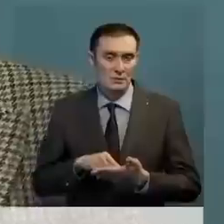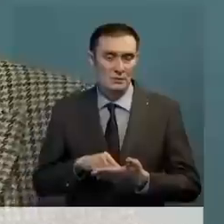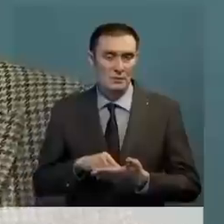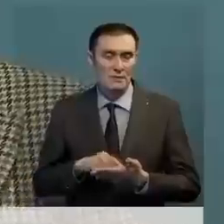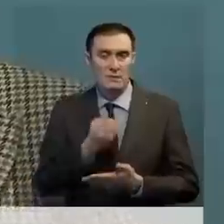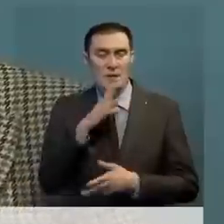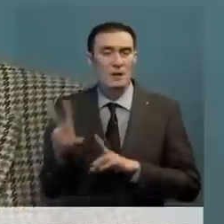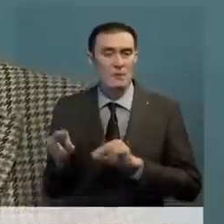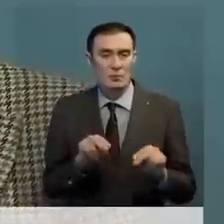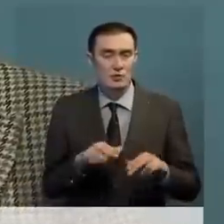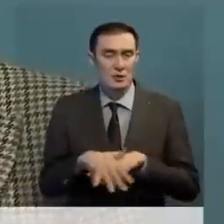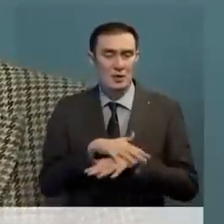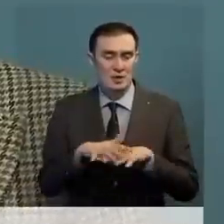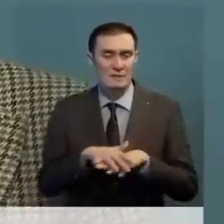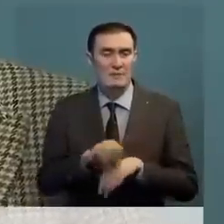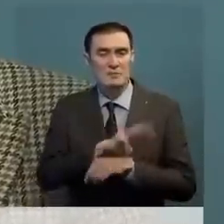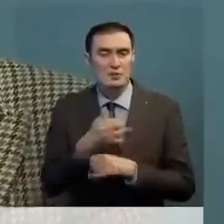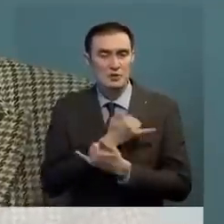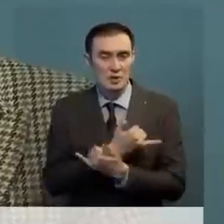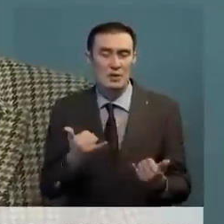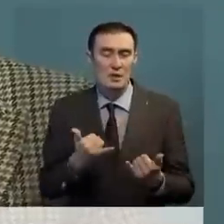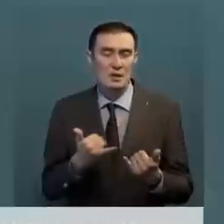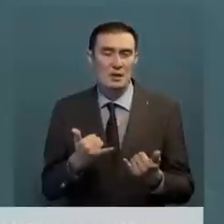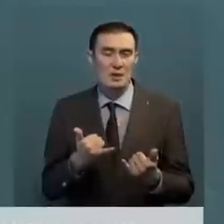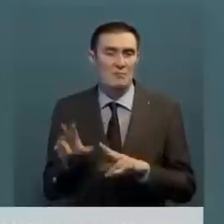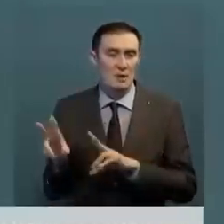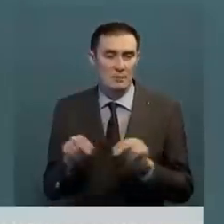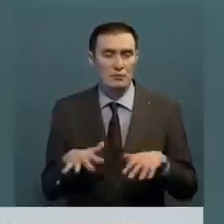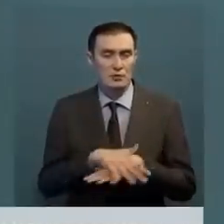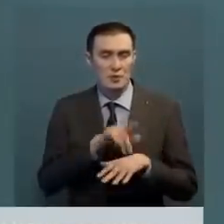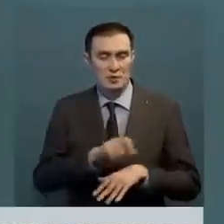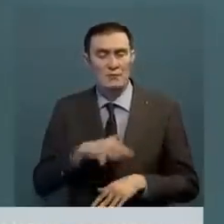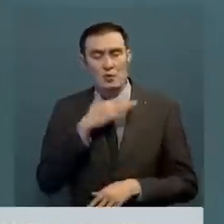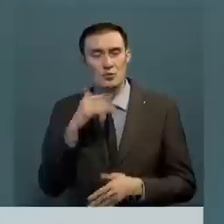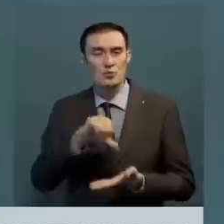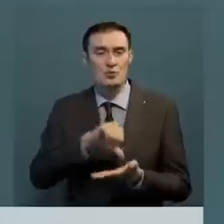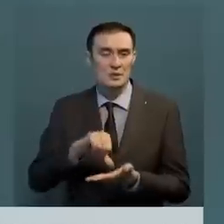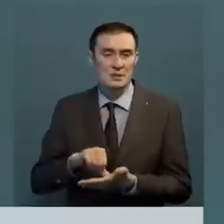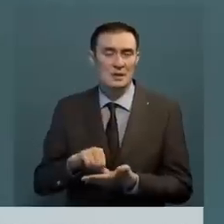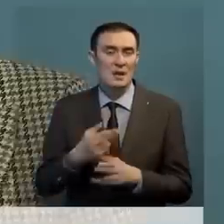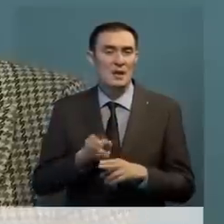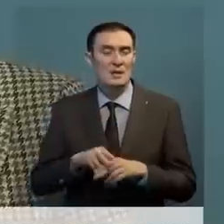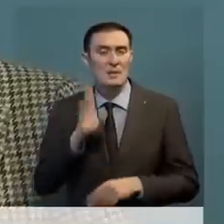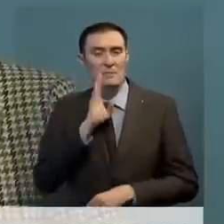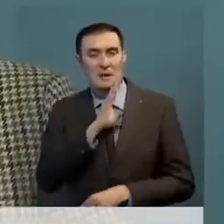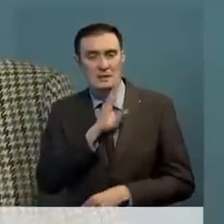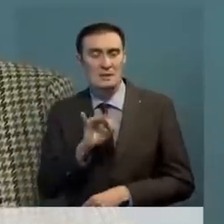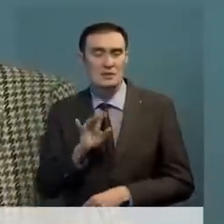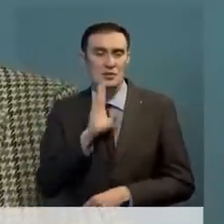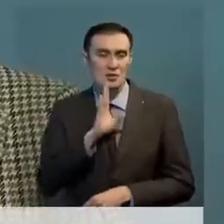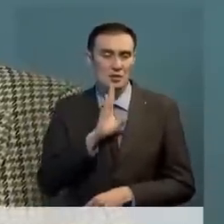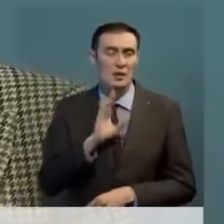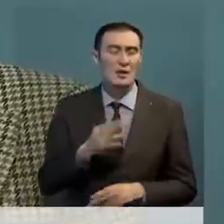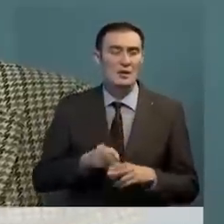в благополучии граждан, в обеспечении благополучия граждан. Участники многие, это матери, и одно из самых для